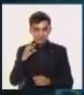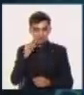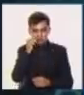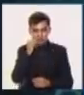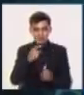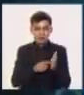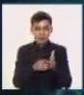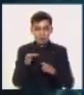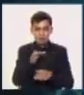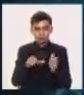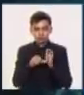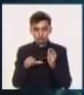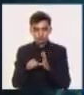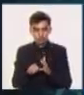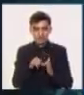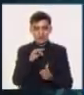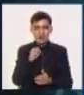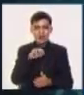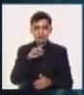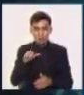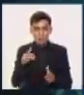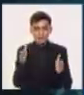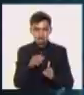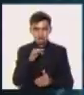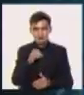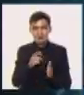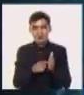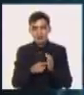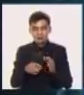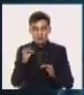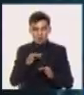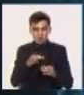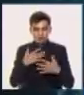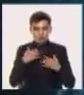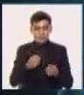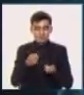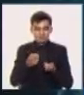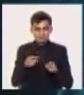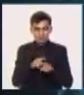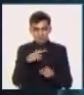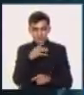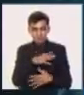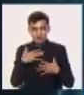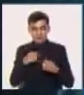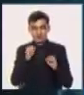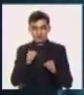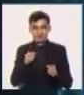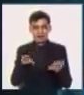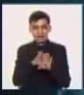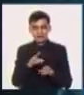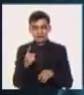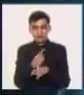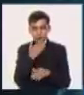Карагандинской области по 6, меньше всего в Атырауской. В Карагандинской, по данным пресс-службы управления здравоохранения, не закрывают ни один инфекционный центр.